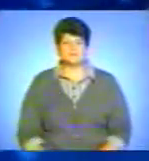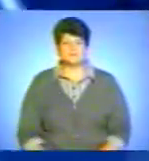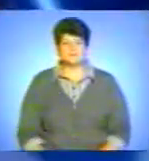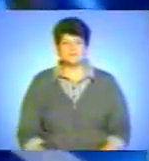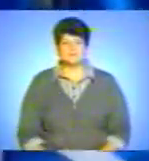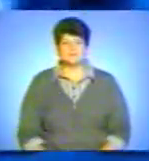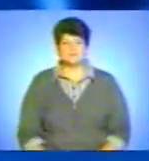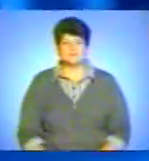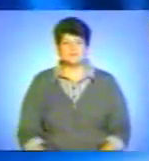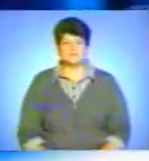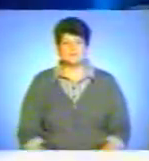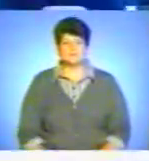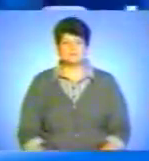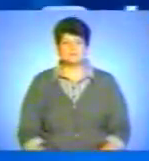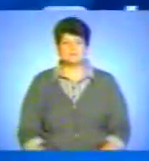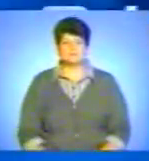Музика